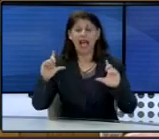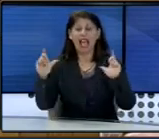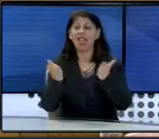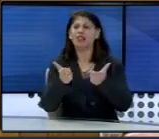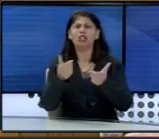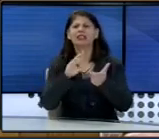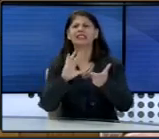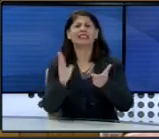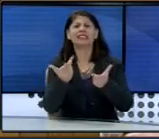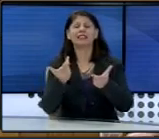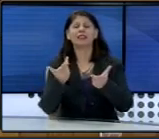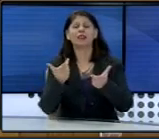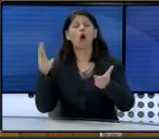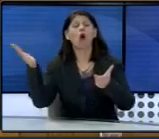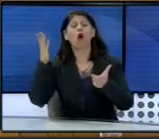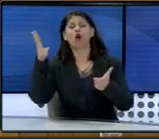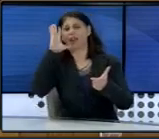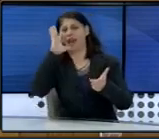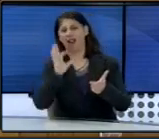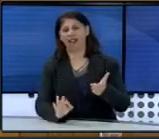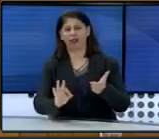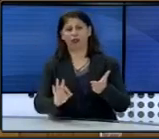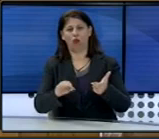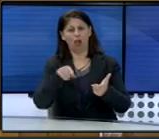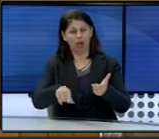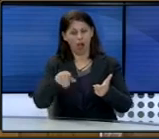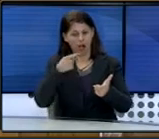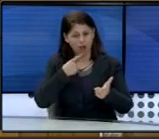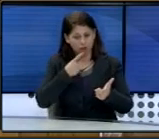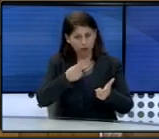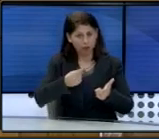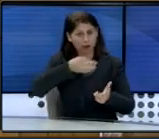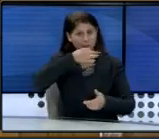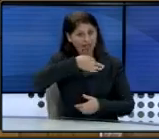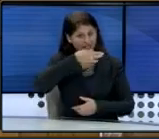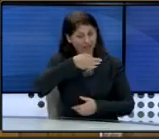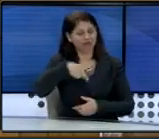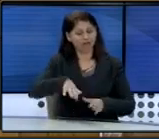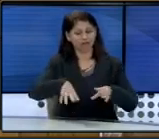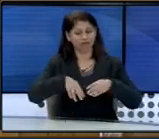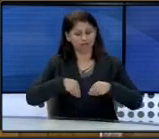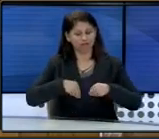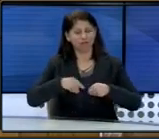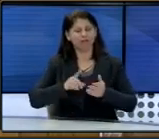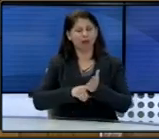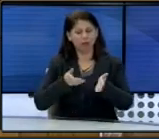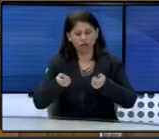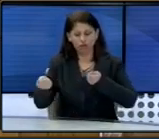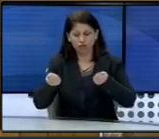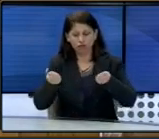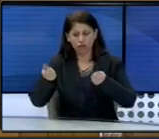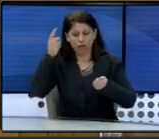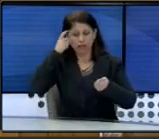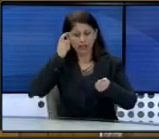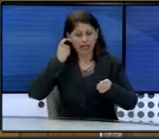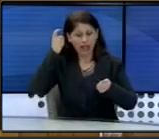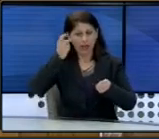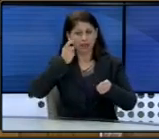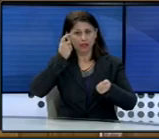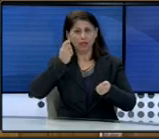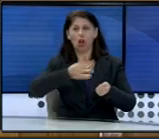Και θαρώ πως και σήμερα αυτή η προτροπή πρέπει να καθοδηγεί τη σκέψη, πρέπει να καθοδηγεί το λόγο και πρέπει να καθοδηγεί